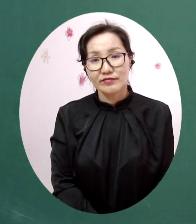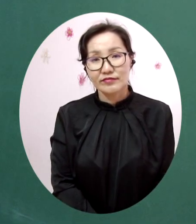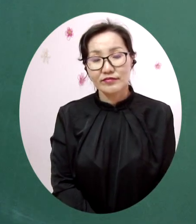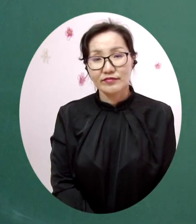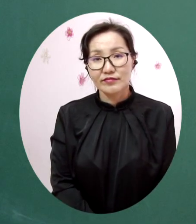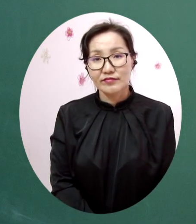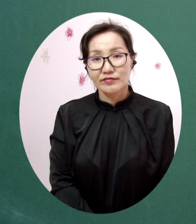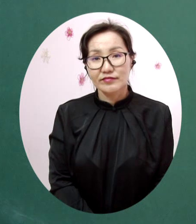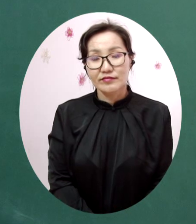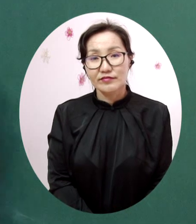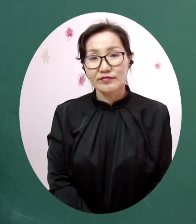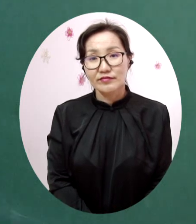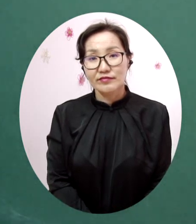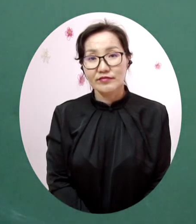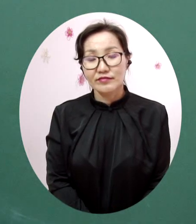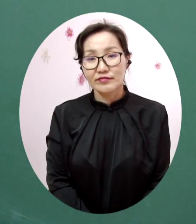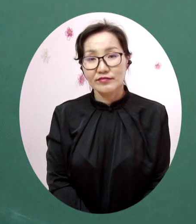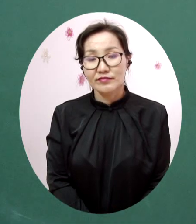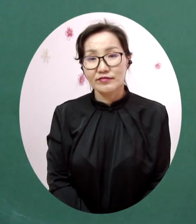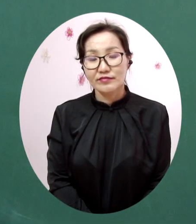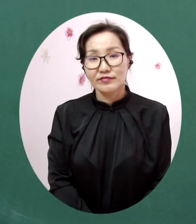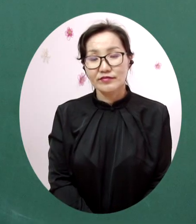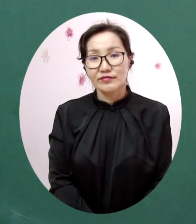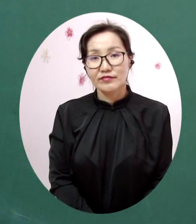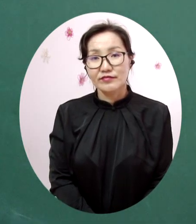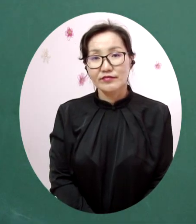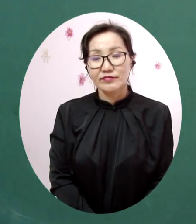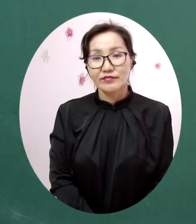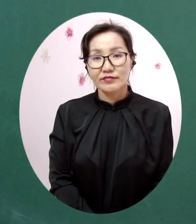7560. За үлдлэг гүйцэтгээрэй.